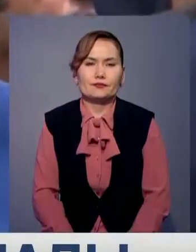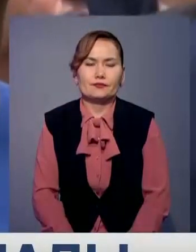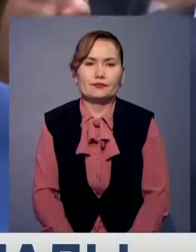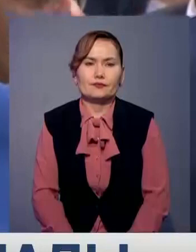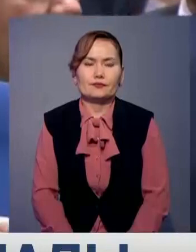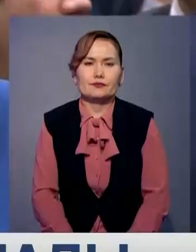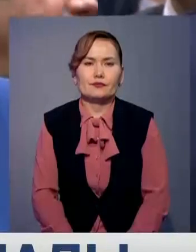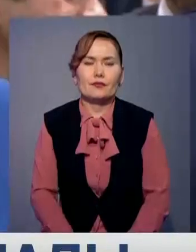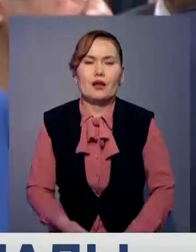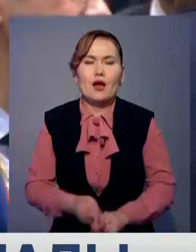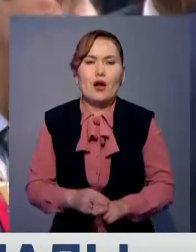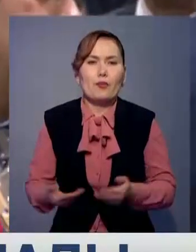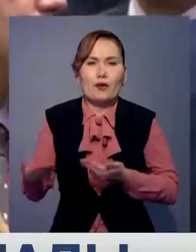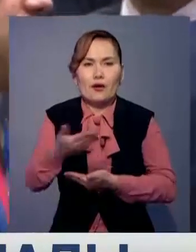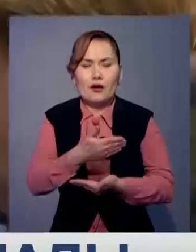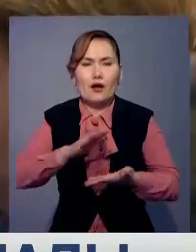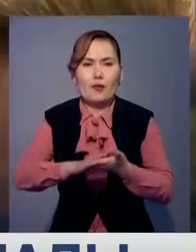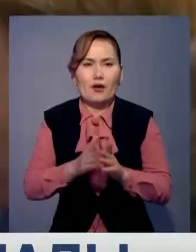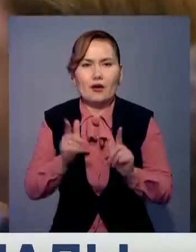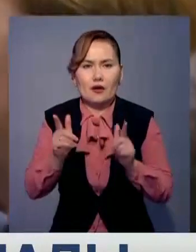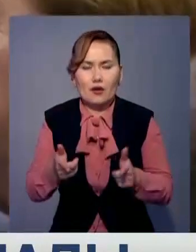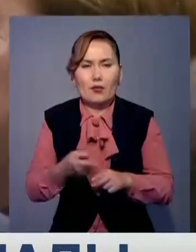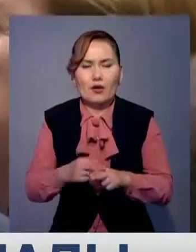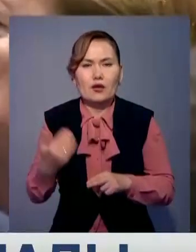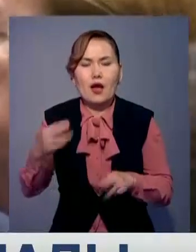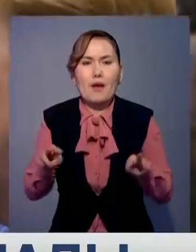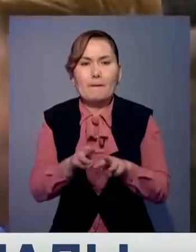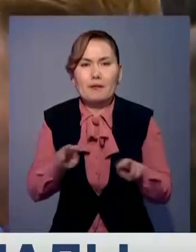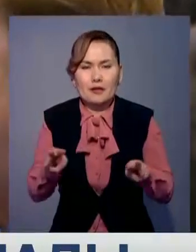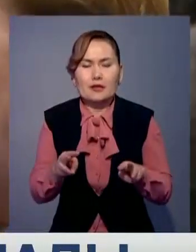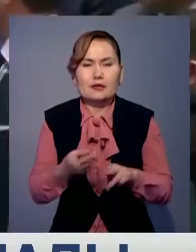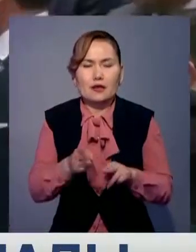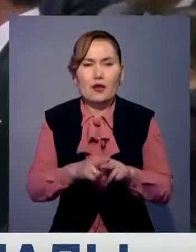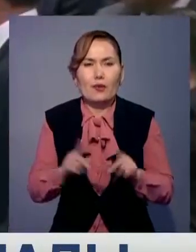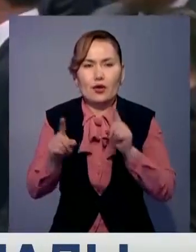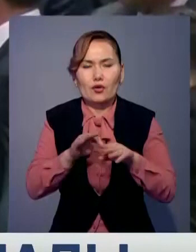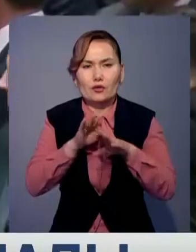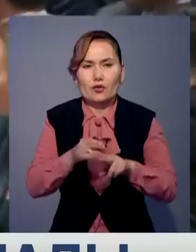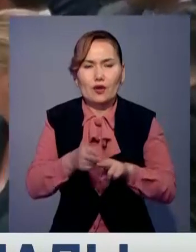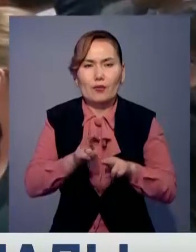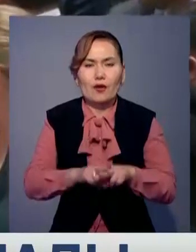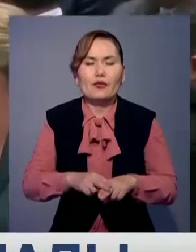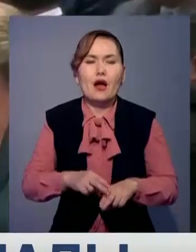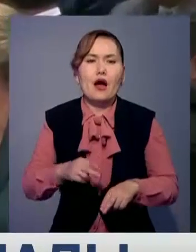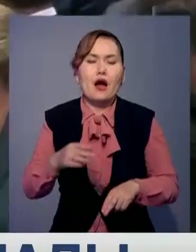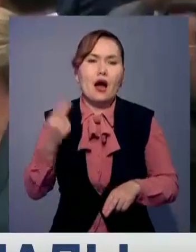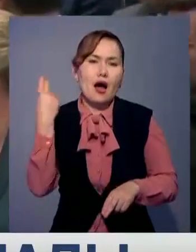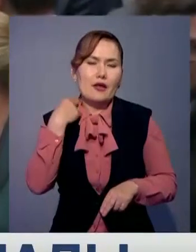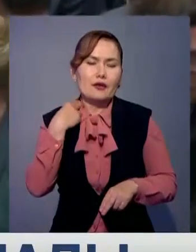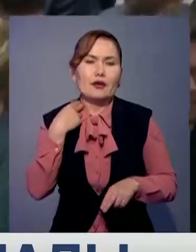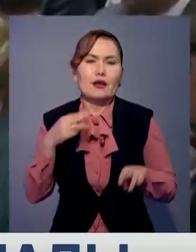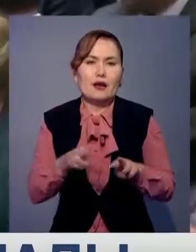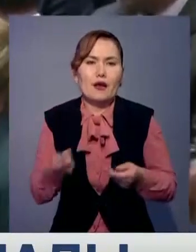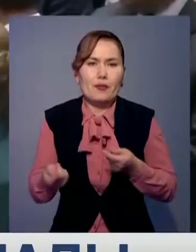Борис Джонсон келіссөзден кейін әркімнің қолын алуға асықты. Германия канцлері Ангела Меркельмен және Франция президенті Эммануэль